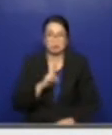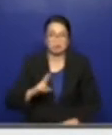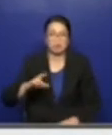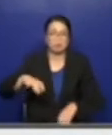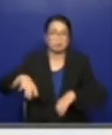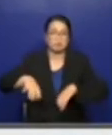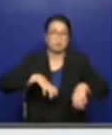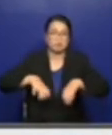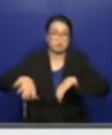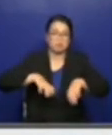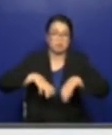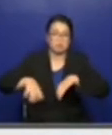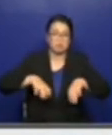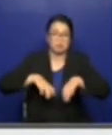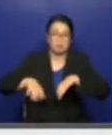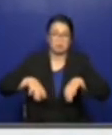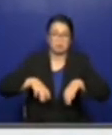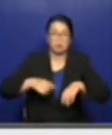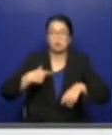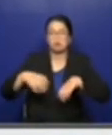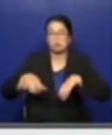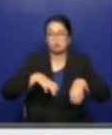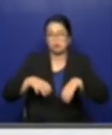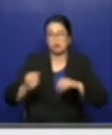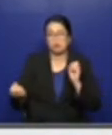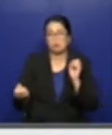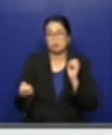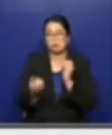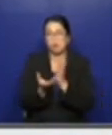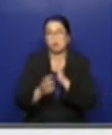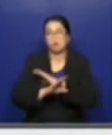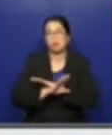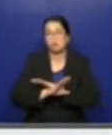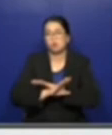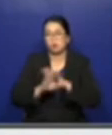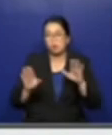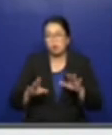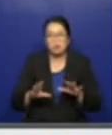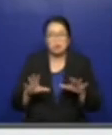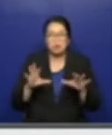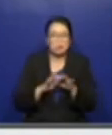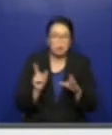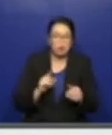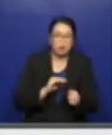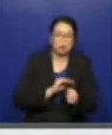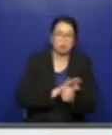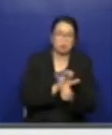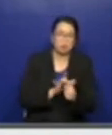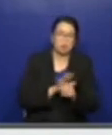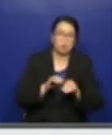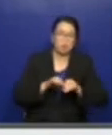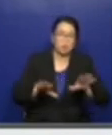ราชการแผ่นดินในสถานการณ์ฉุกเฉินเนี่ยจะเลิกไปมันเกี่ยวอะไรกันครับท่าน